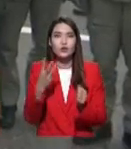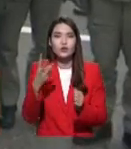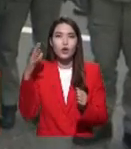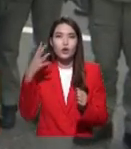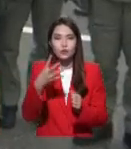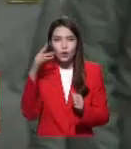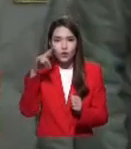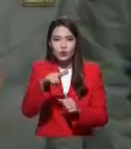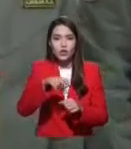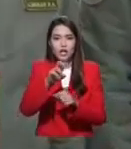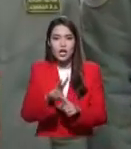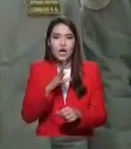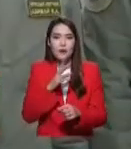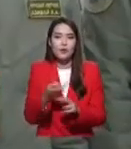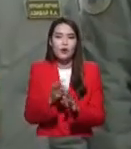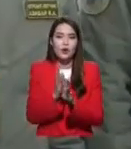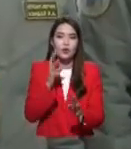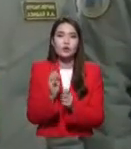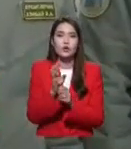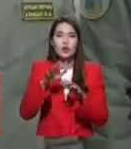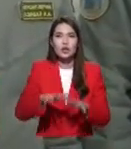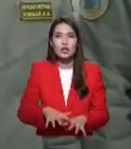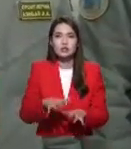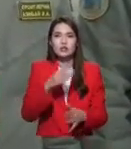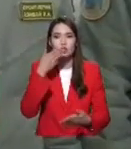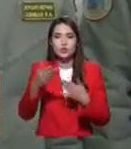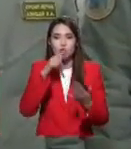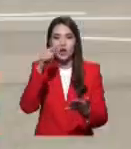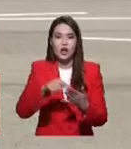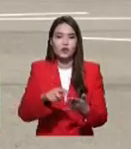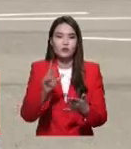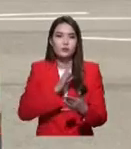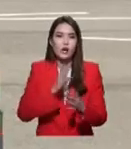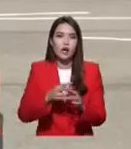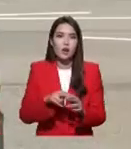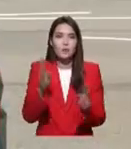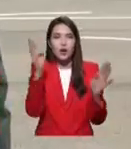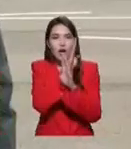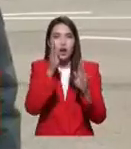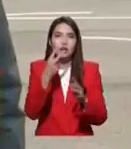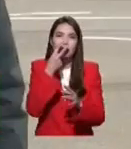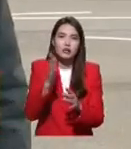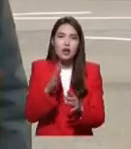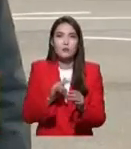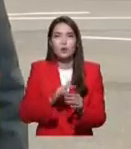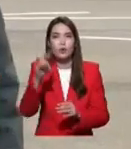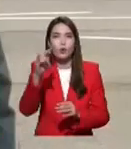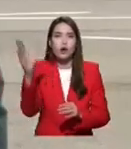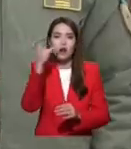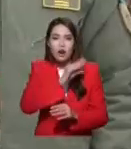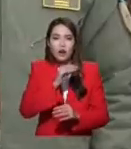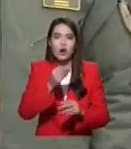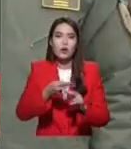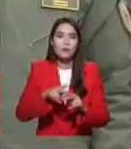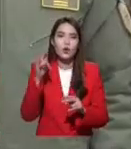болды. Енді олардың қатарына L-410 ұшағы қосылды. Оның ерекшелігі кез келген ауа райында әуеге көтеріліп ұша алады. Сонымен қатар